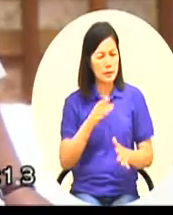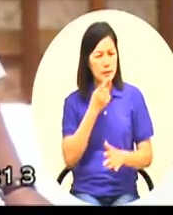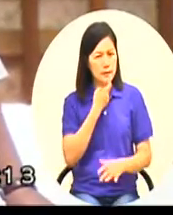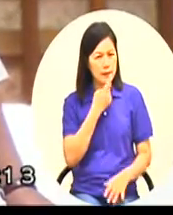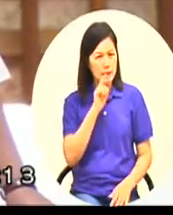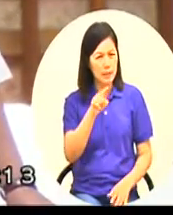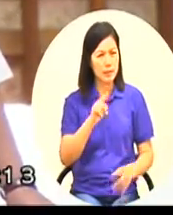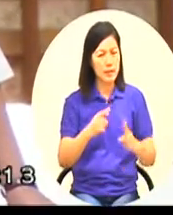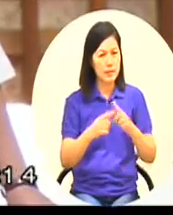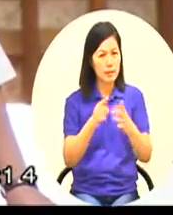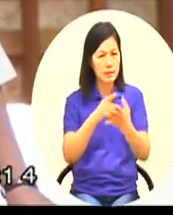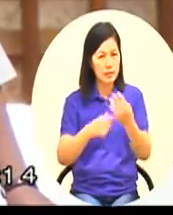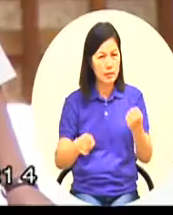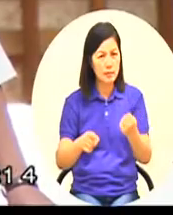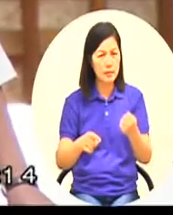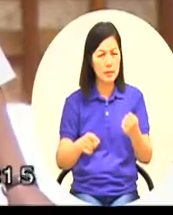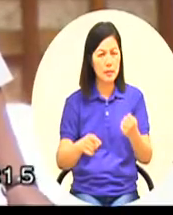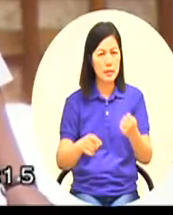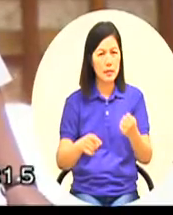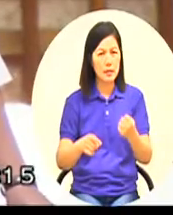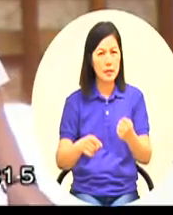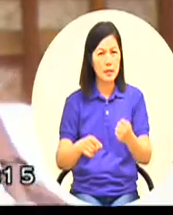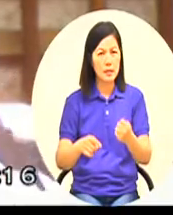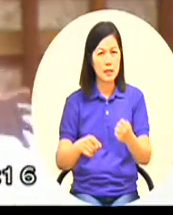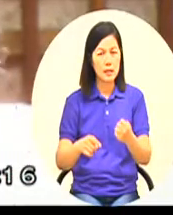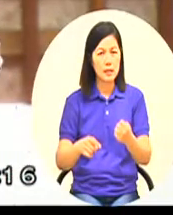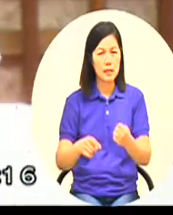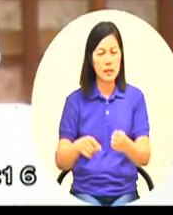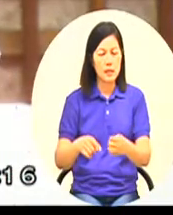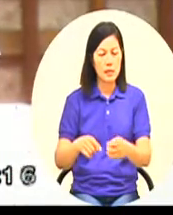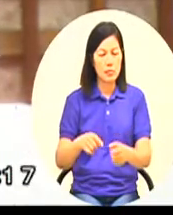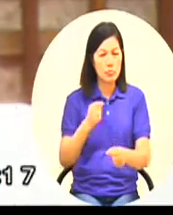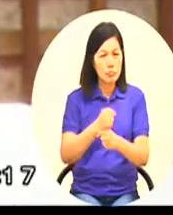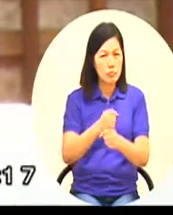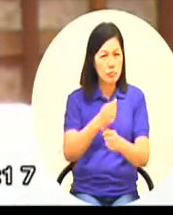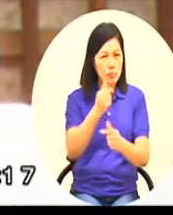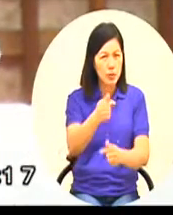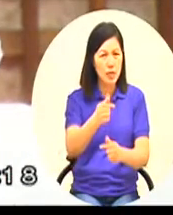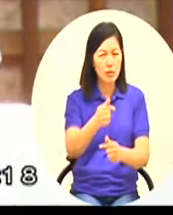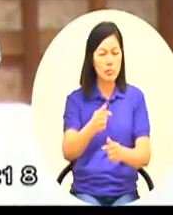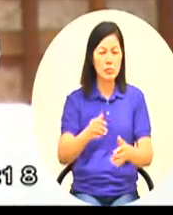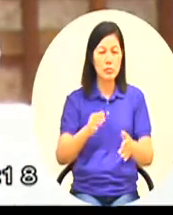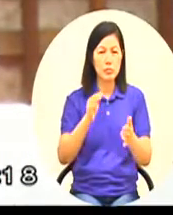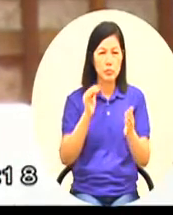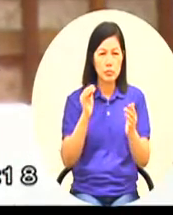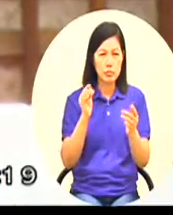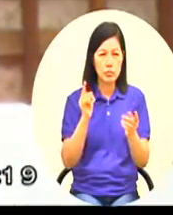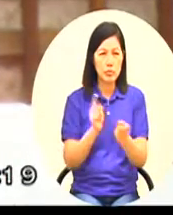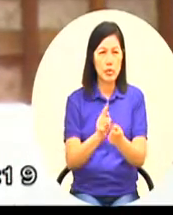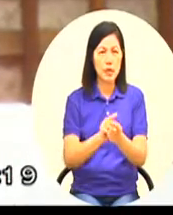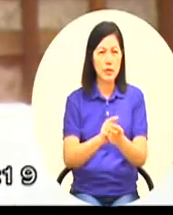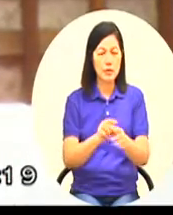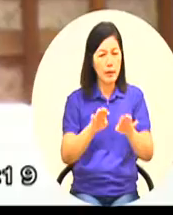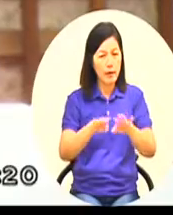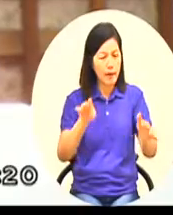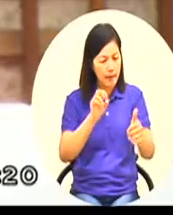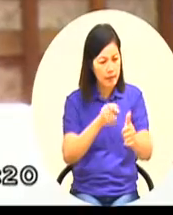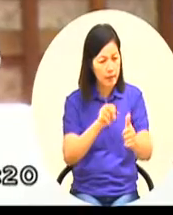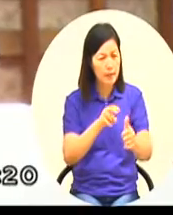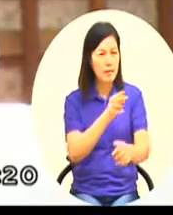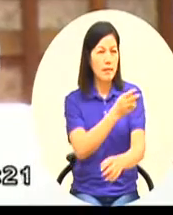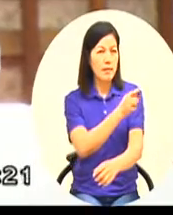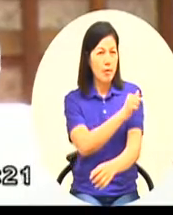们的人力能不能做到对于这些所有的安养跟护理